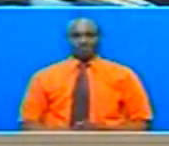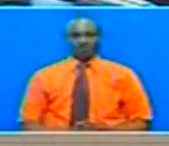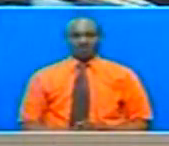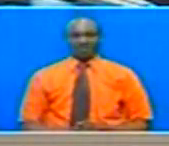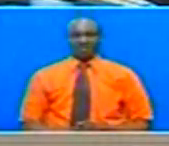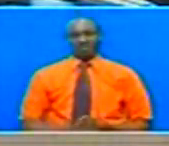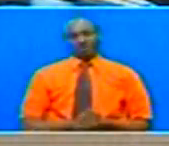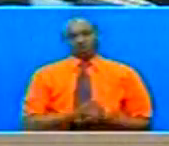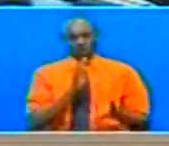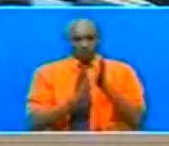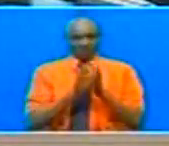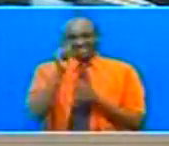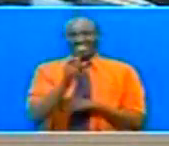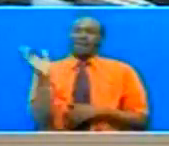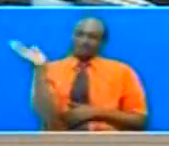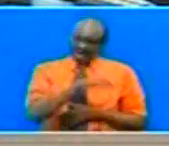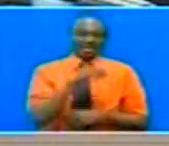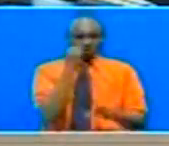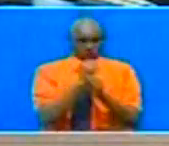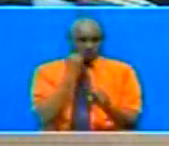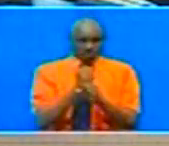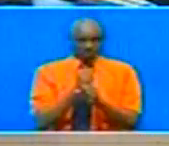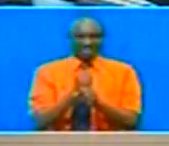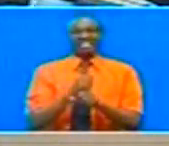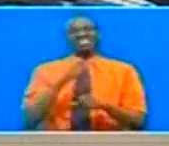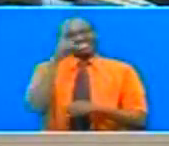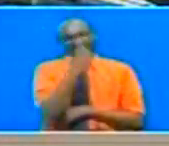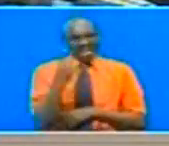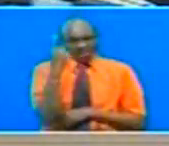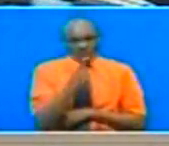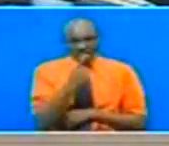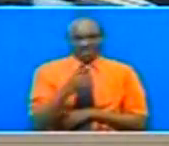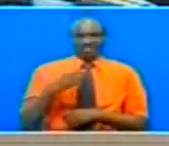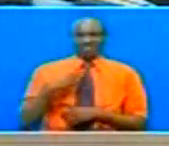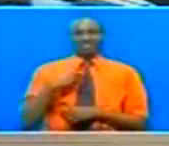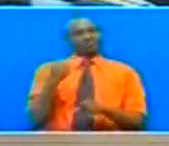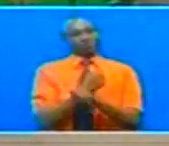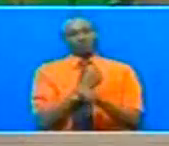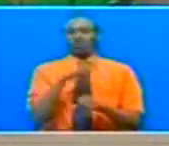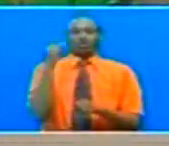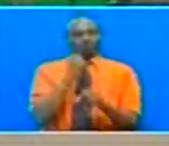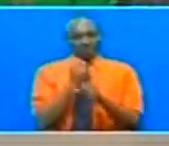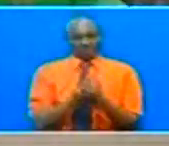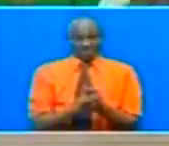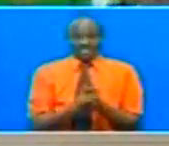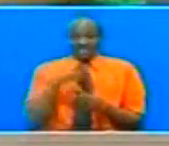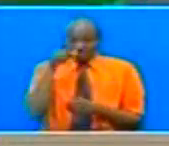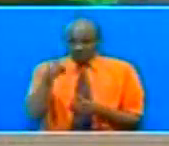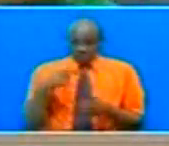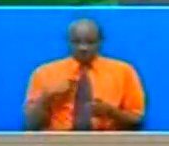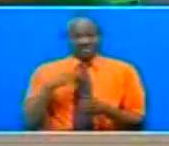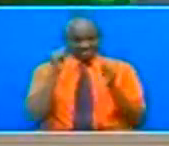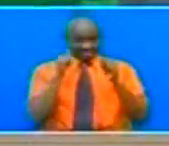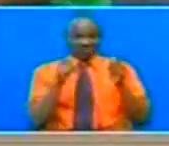None of them will resume duties in January if the series... Tishio la mgomo wa